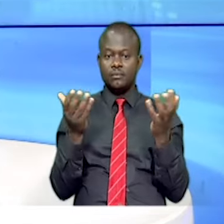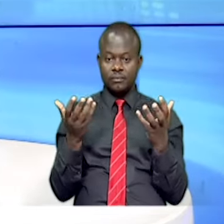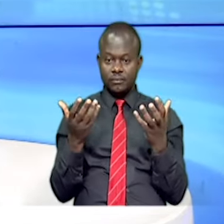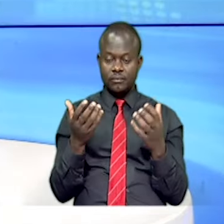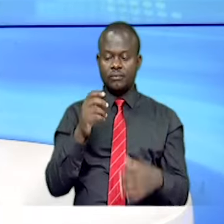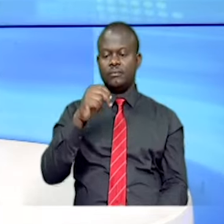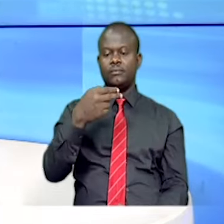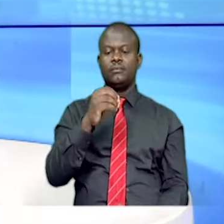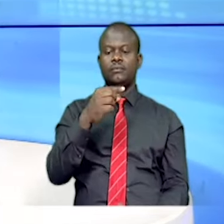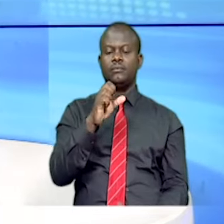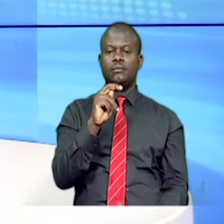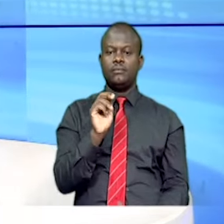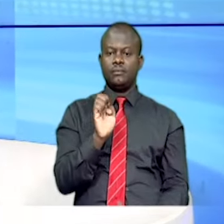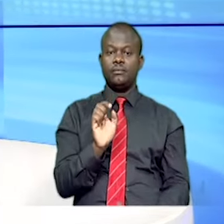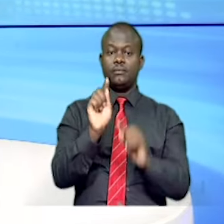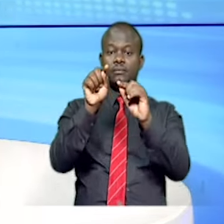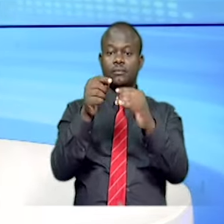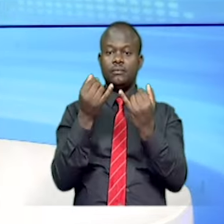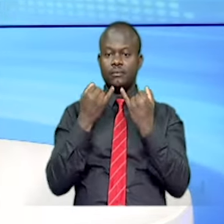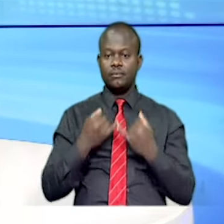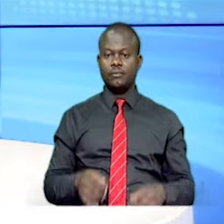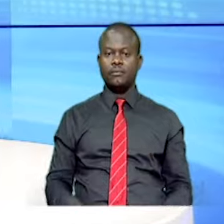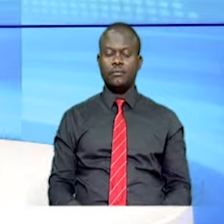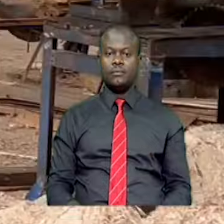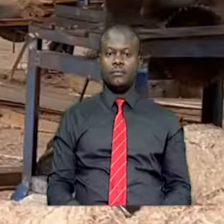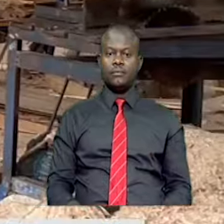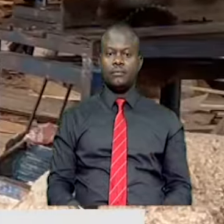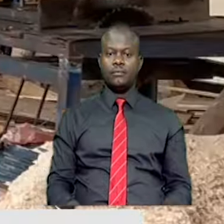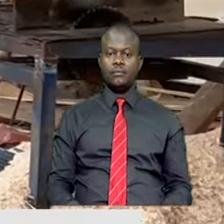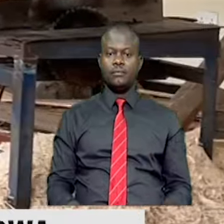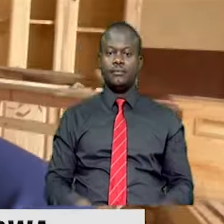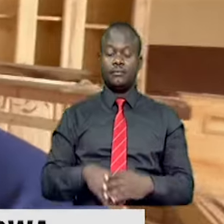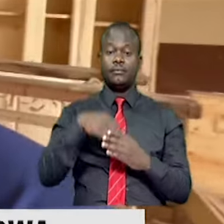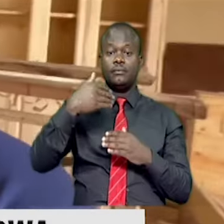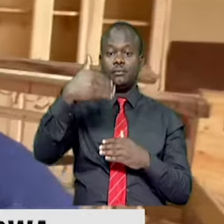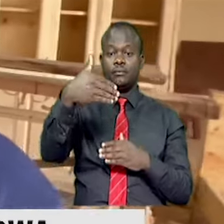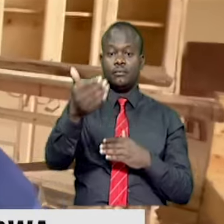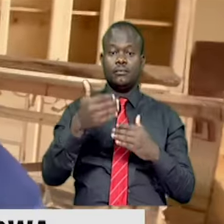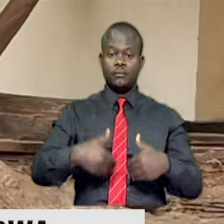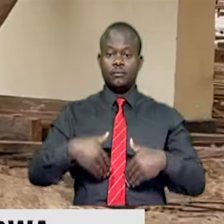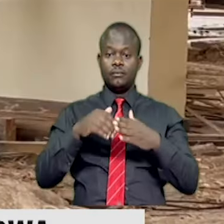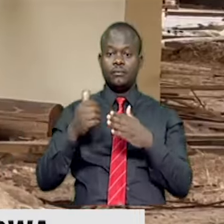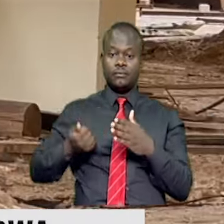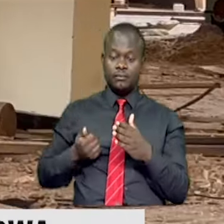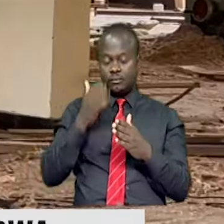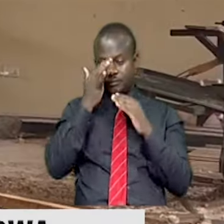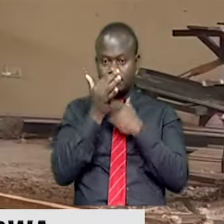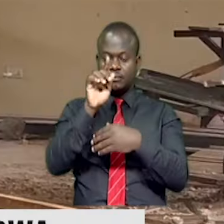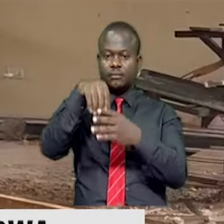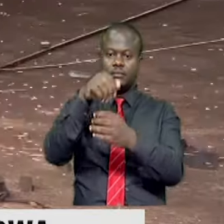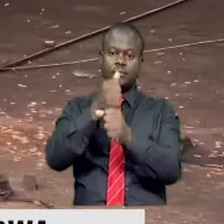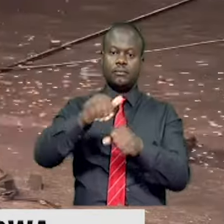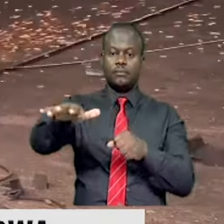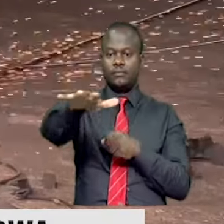wacu Theogene Twibaniragiyeyo reka abitubwire. Buri munsi hari abasore n'abakobwa babyukira ku murimo muri kano